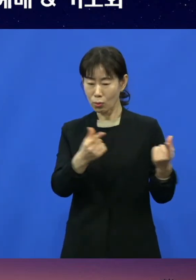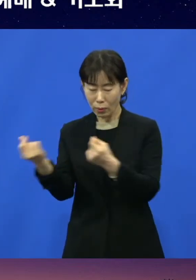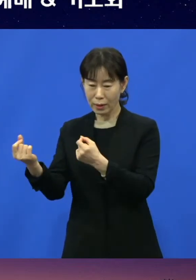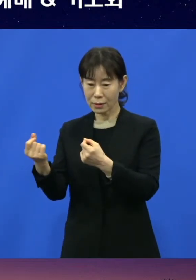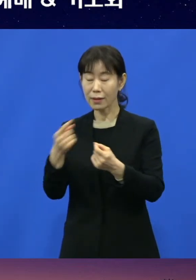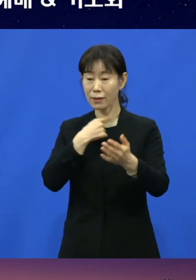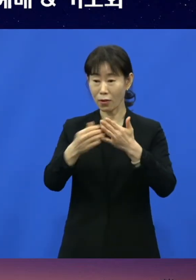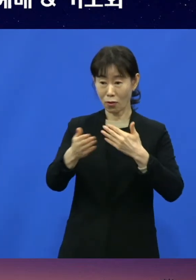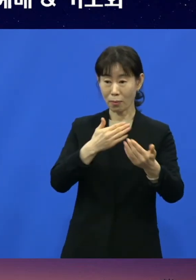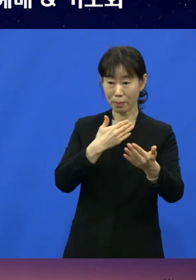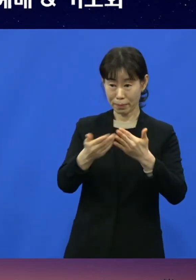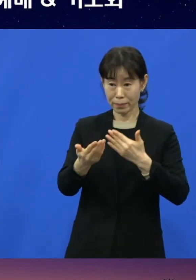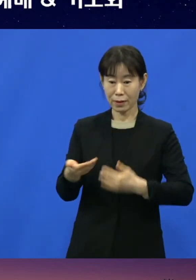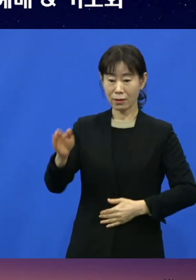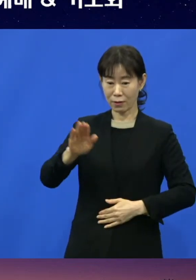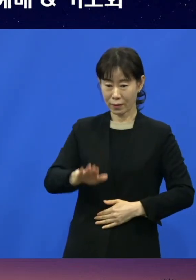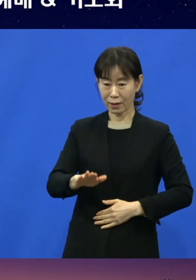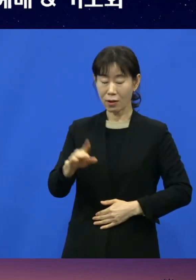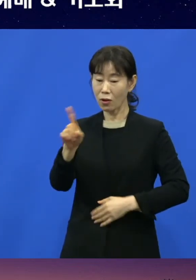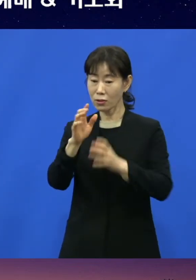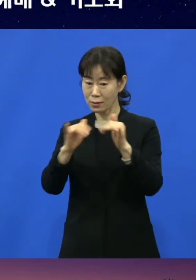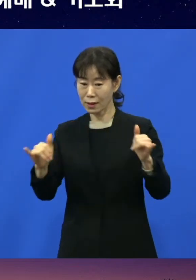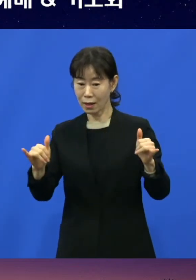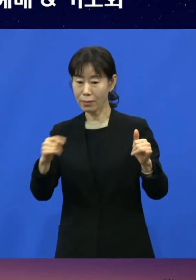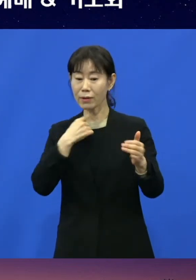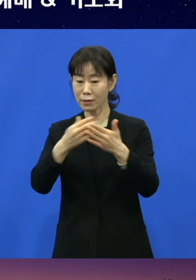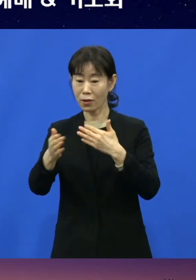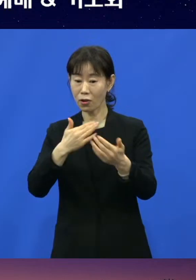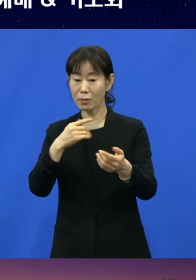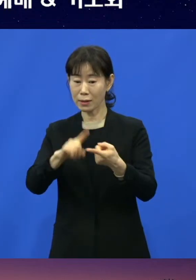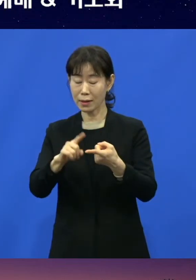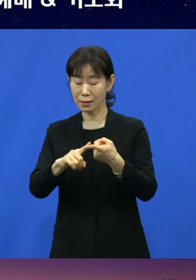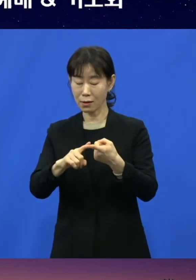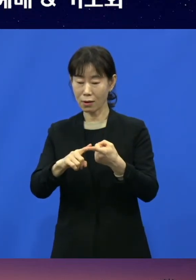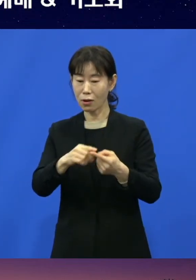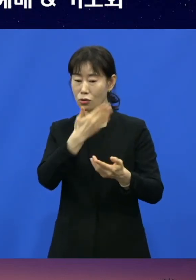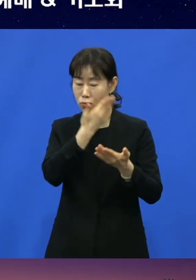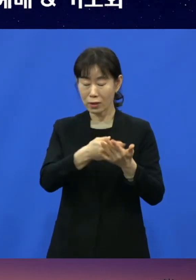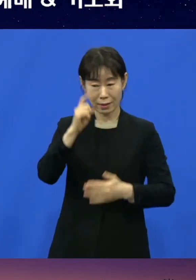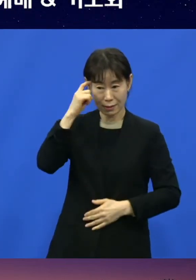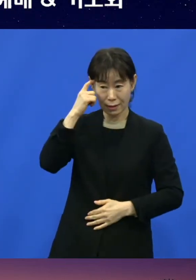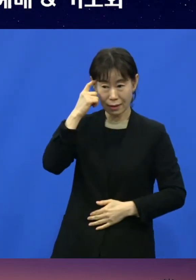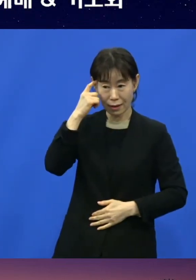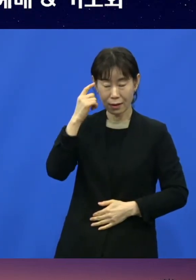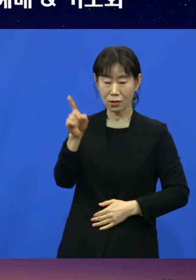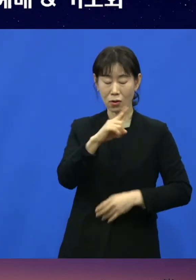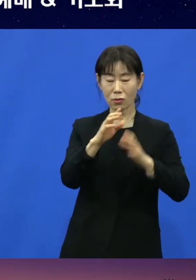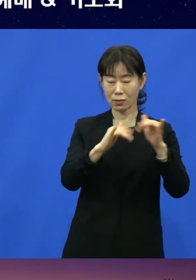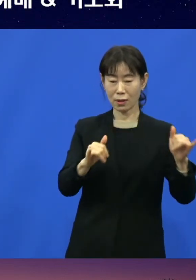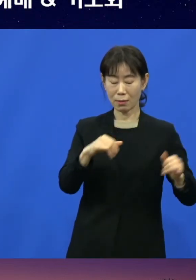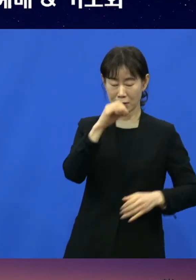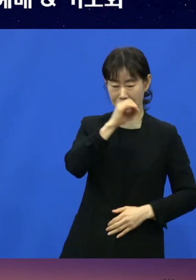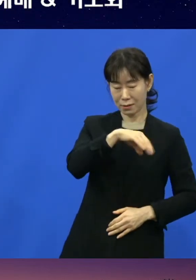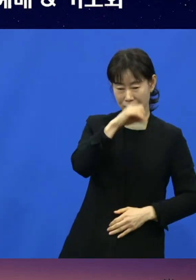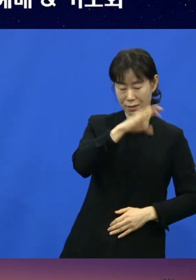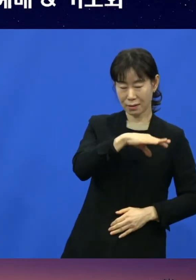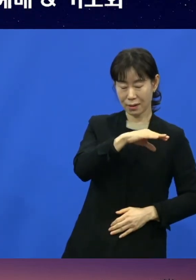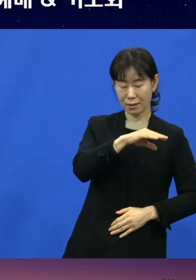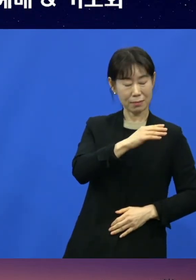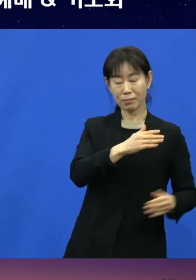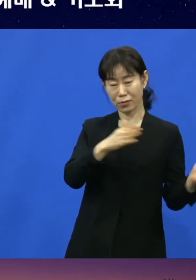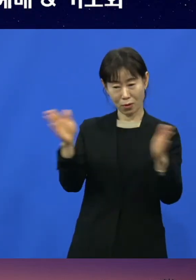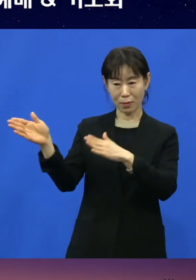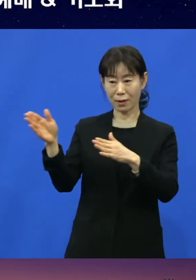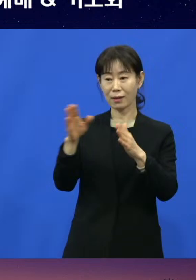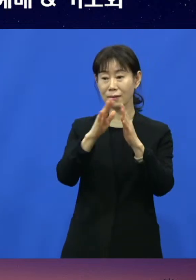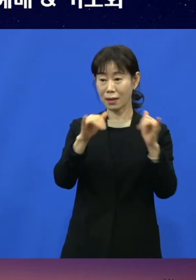것입니다. 여러분, 한편의 설교도 마찬가지입니다. 어떤 분에게는 늘 그냥 듣던 일상의 설교일 수도 있는데